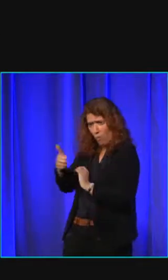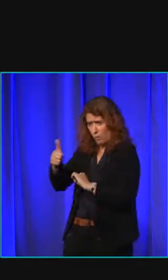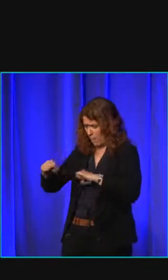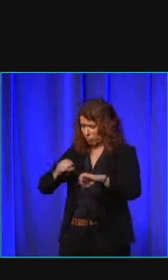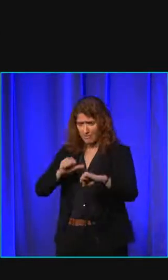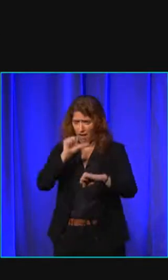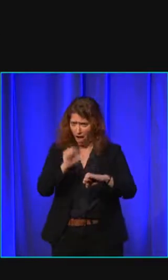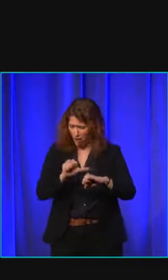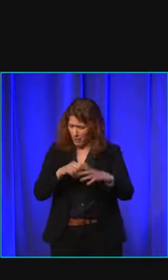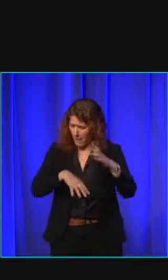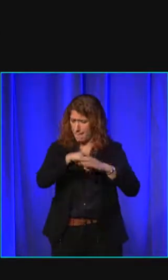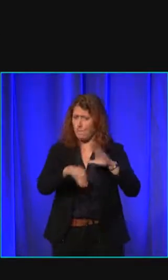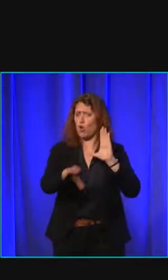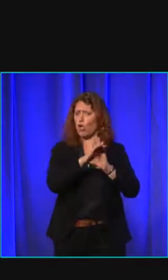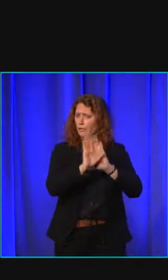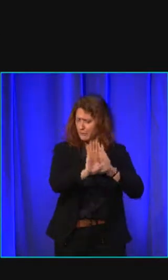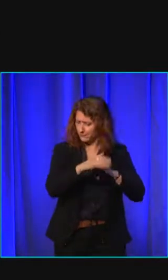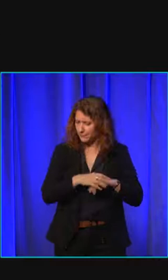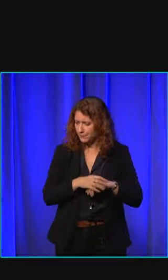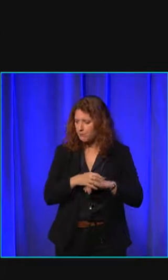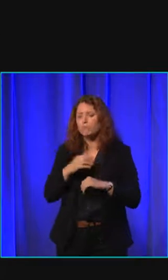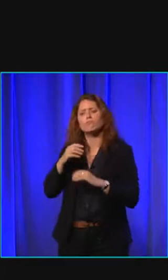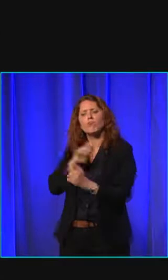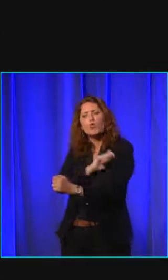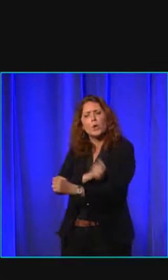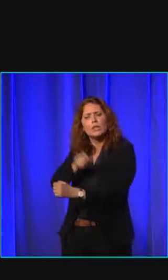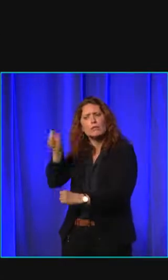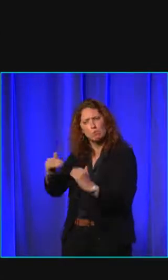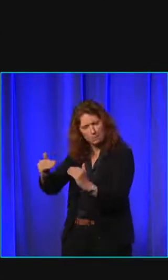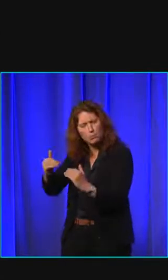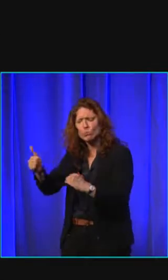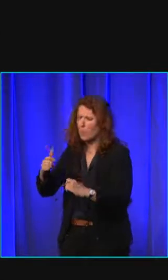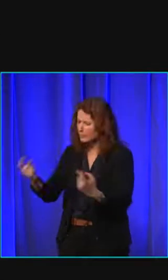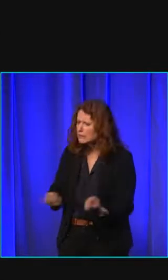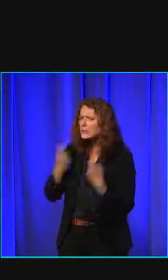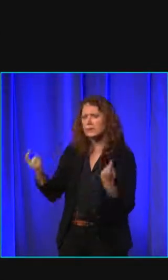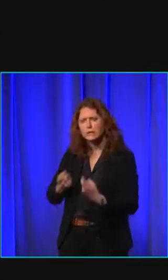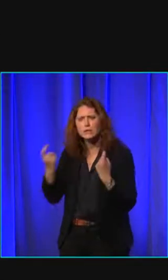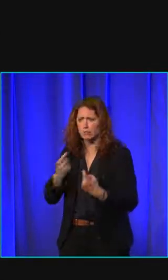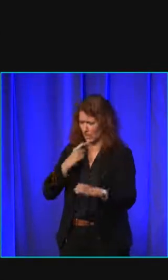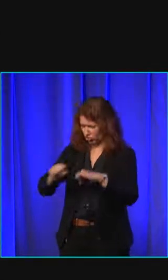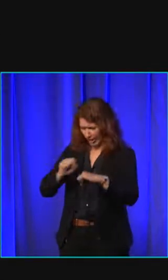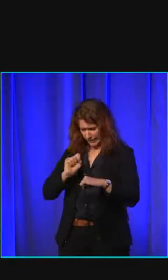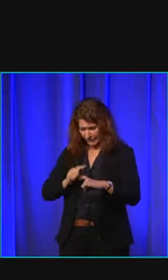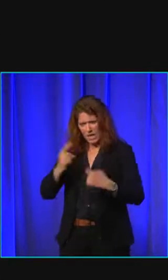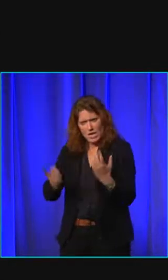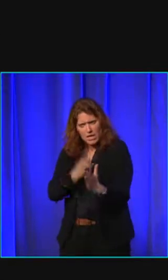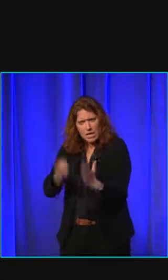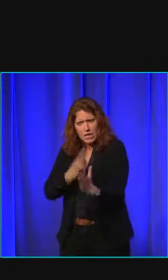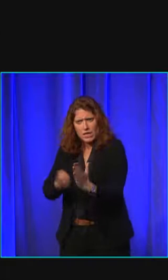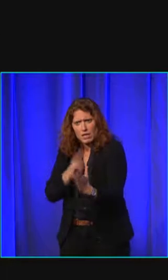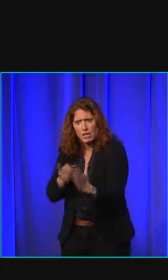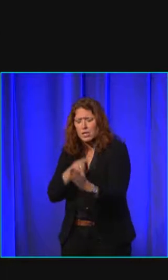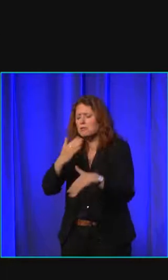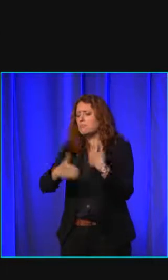une représentation motrice. Ce sportif, il va s'entraîner. Il va s'entraîner, il va répéter ce geste A. Et à un temps T